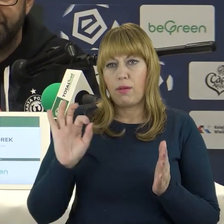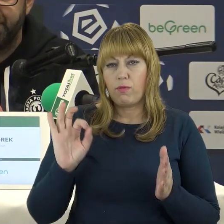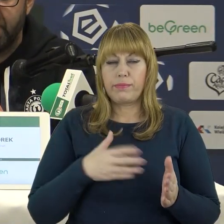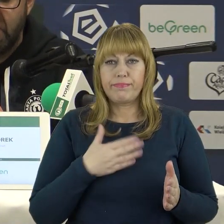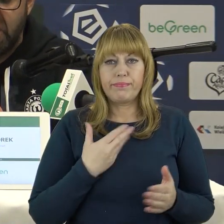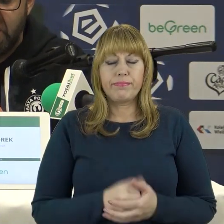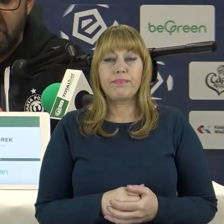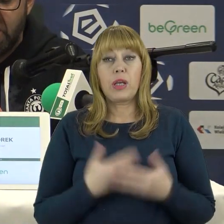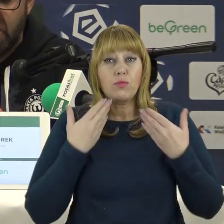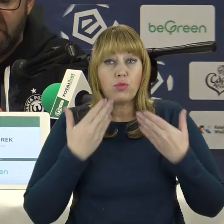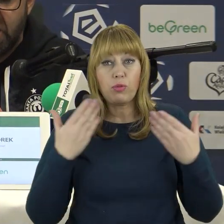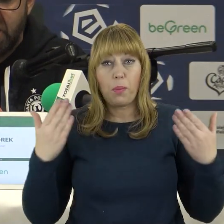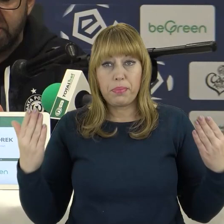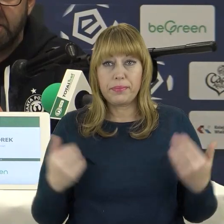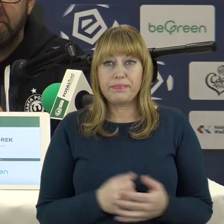państwu.